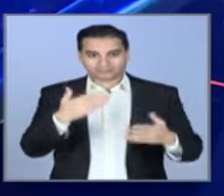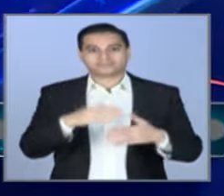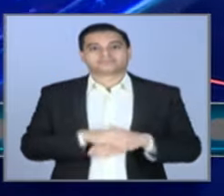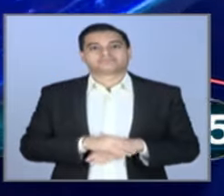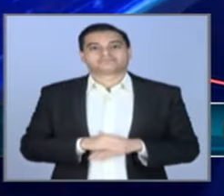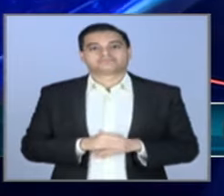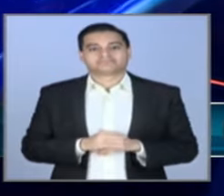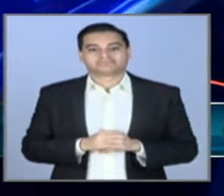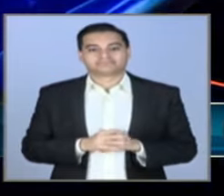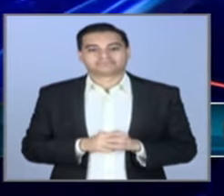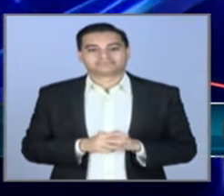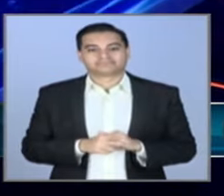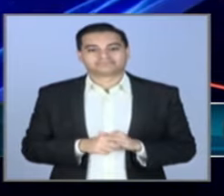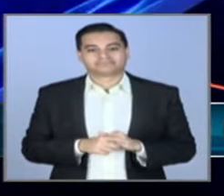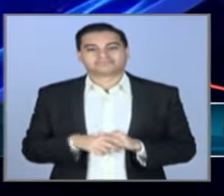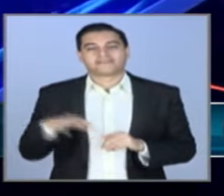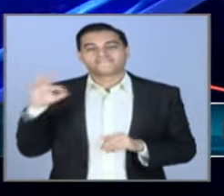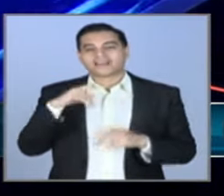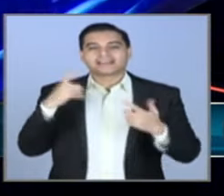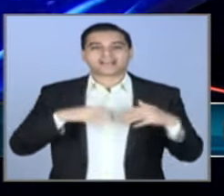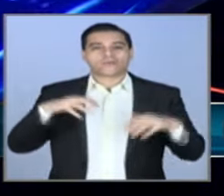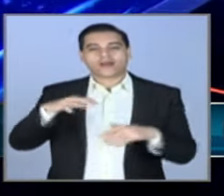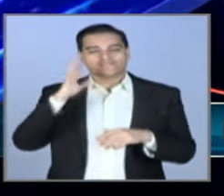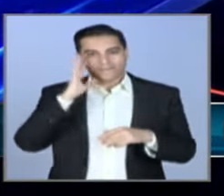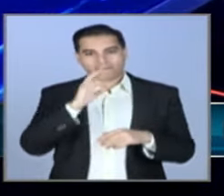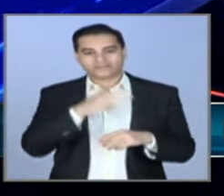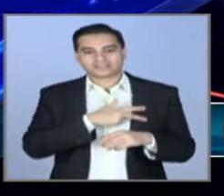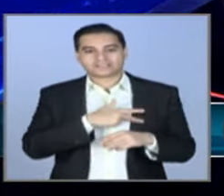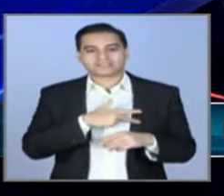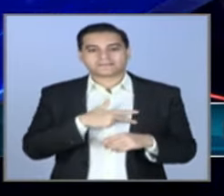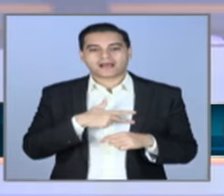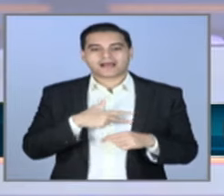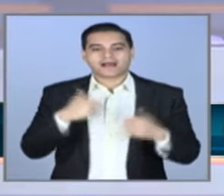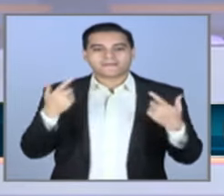كاونتر. في أي دولة تقع مدينة مكسيكو سيتي؟